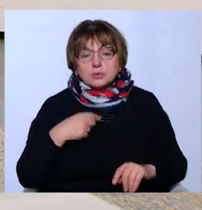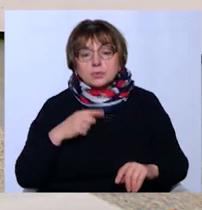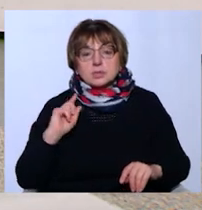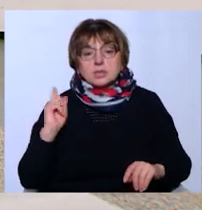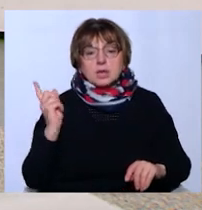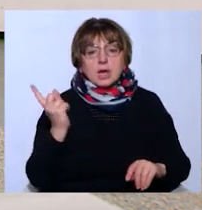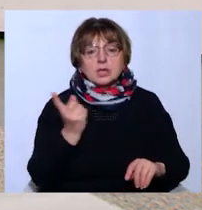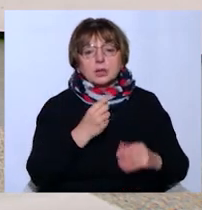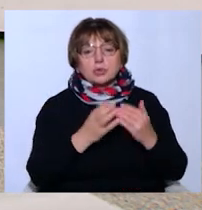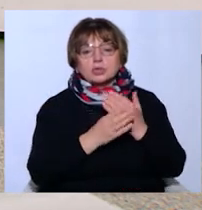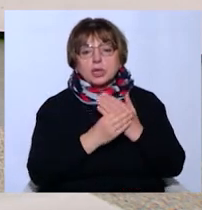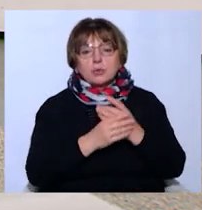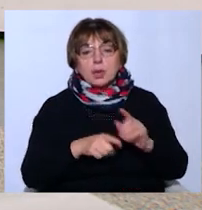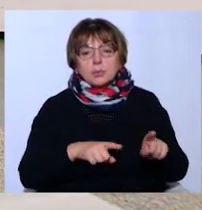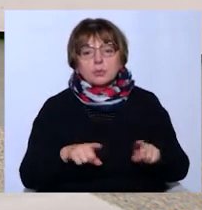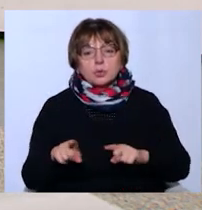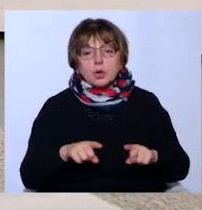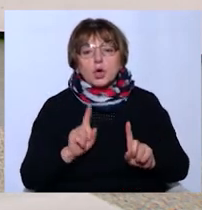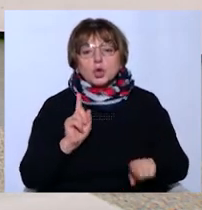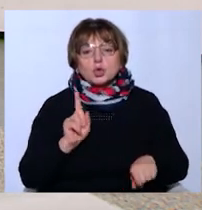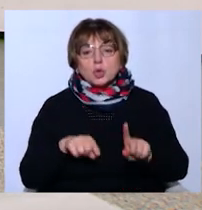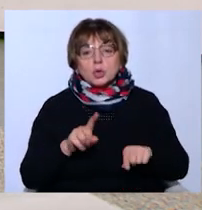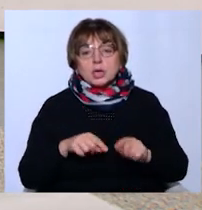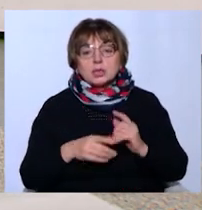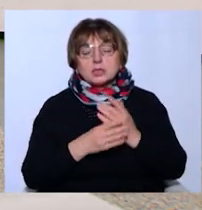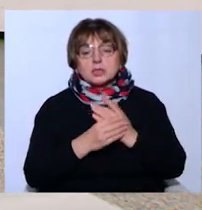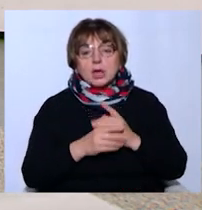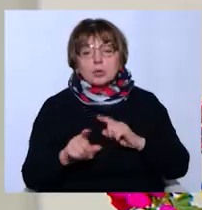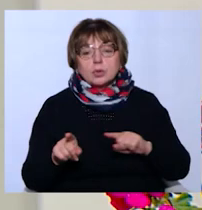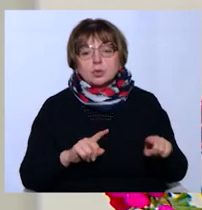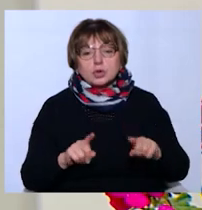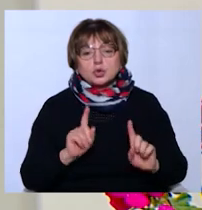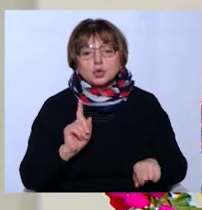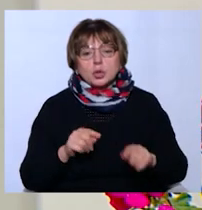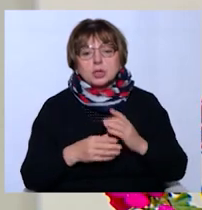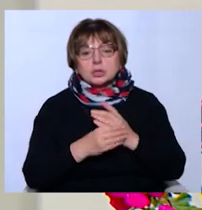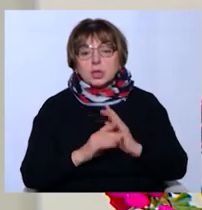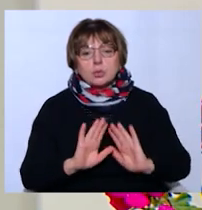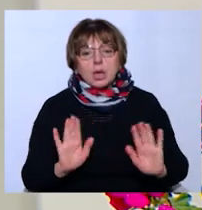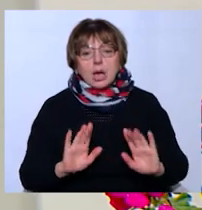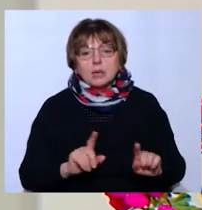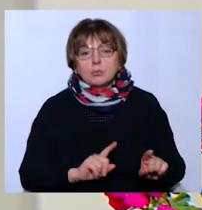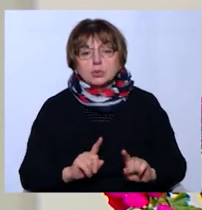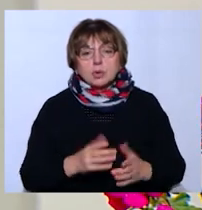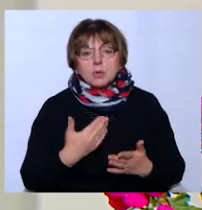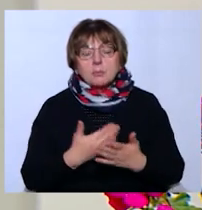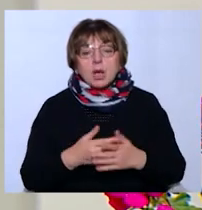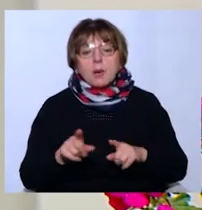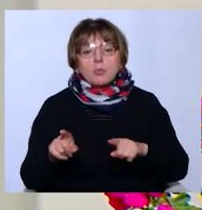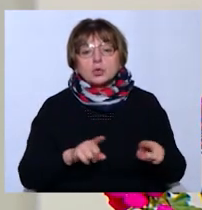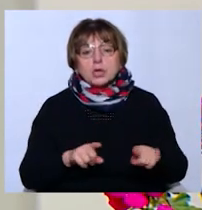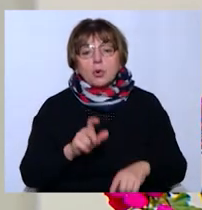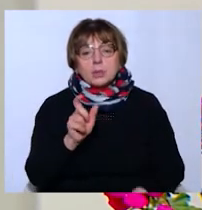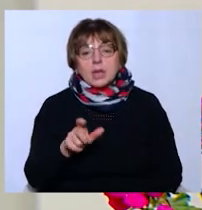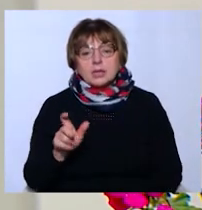გარშემო სხეულები მოძრაობენ. ზოგიერთი სხეული მოძრაობს, ზოგიერთი სხეული კი არ მოძრაობს. მაგალითად, მოძრაობენ